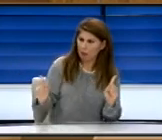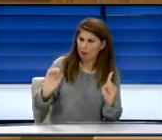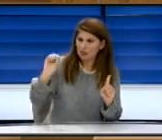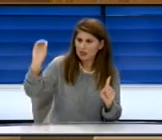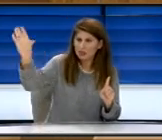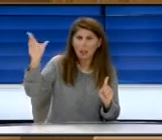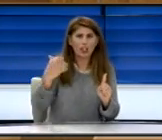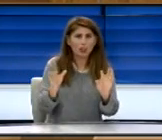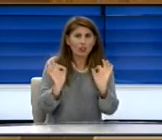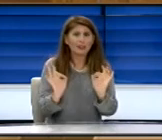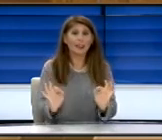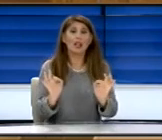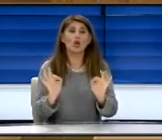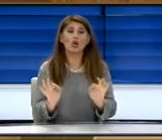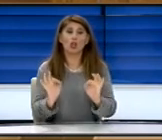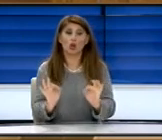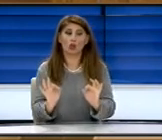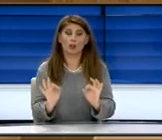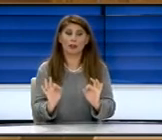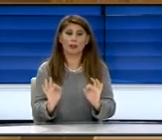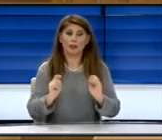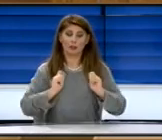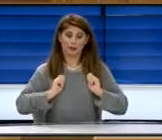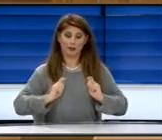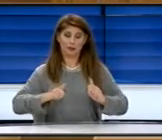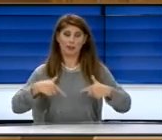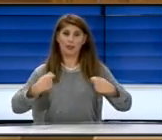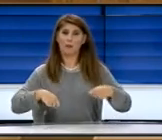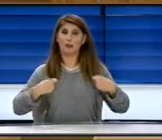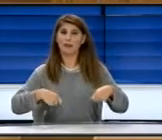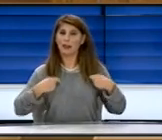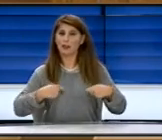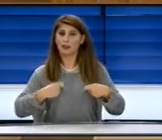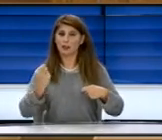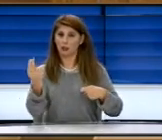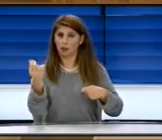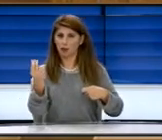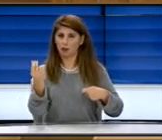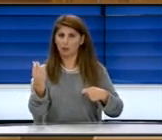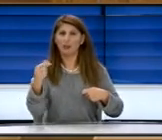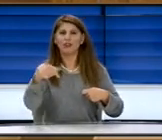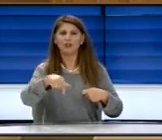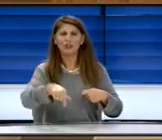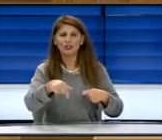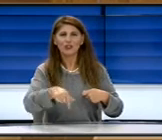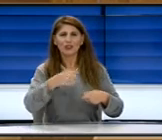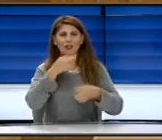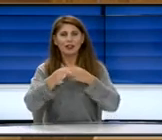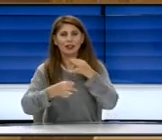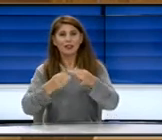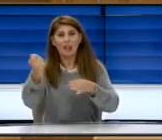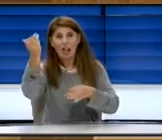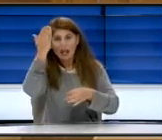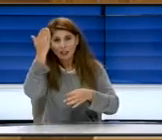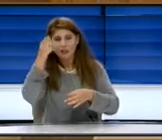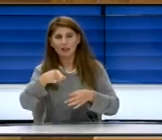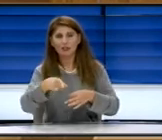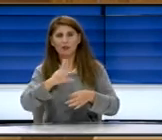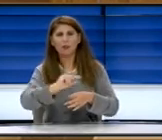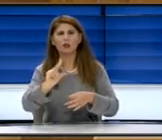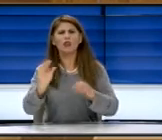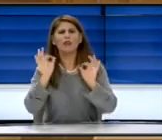ξένο προς την κανονικότητα της καπιταλιστικής οικονομίας. Έτσι και τώρα ερμηνεύετε την ακρίβεια με